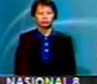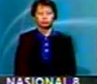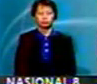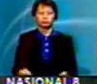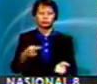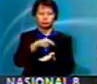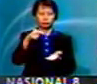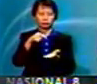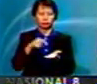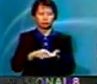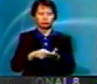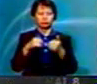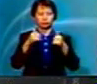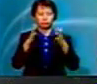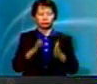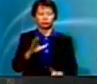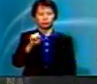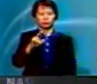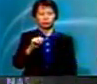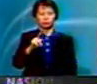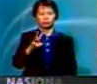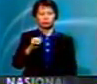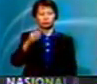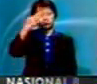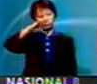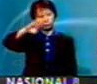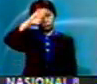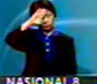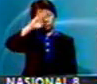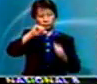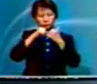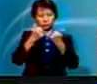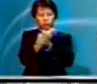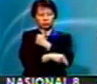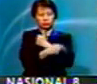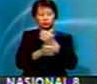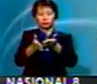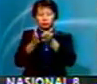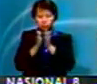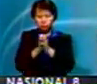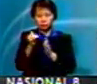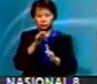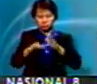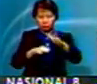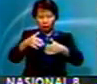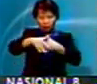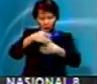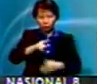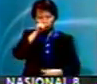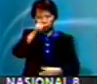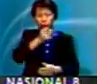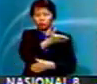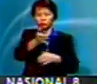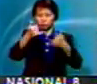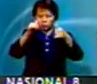Ini pula perkembangan atlet sukma di Perlis. Persatuan Sukan dan Majlis Sukan Negeri-Negeri diminta supaya mengambil langkah awal dalam memastikan